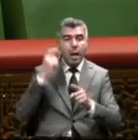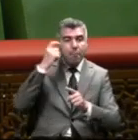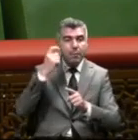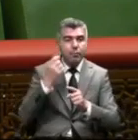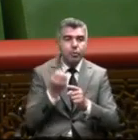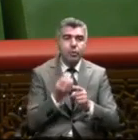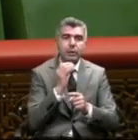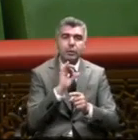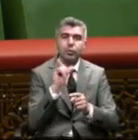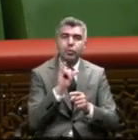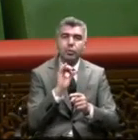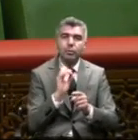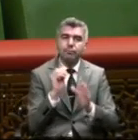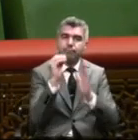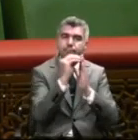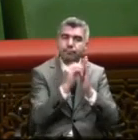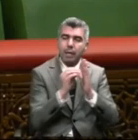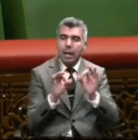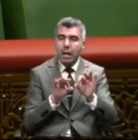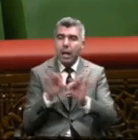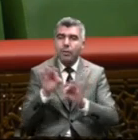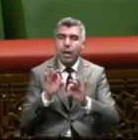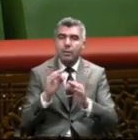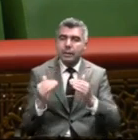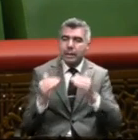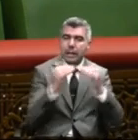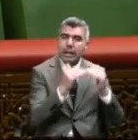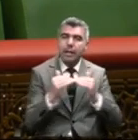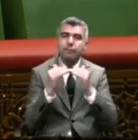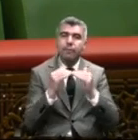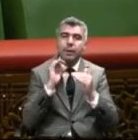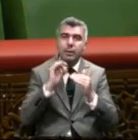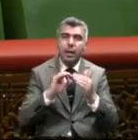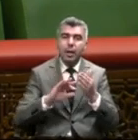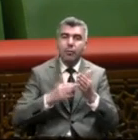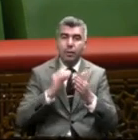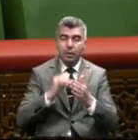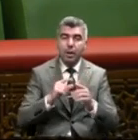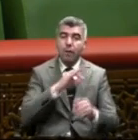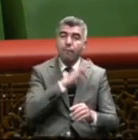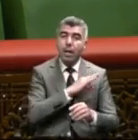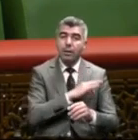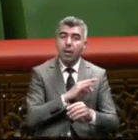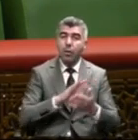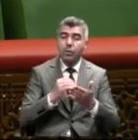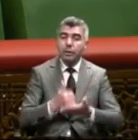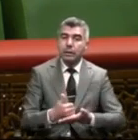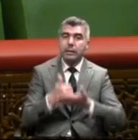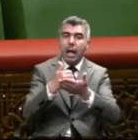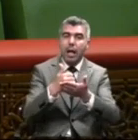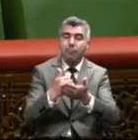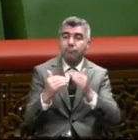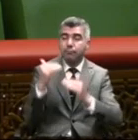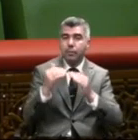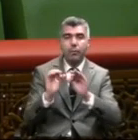في اليه الدقيقه لتنزيل والاجراه لتحقيق العداله المجاليه واستفاده جهاز معينه بالدعم دون اخرى